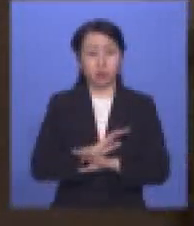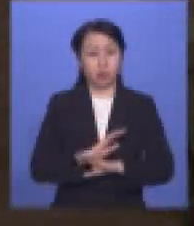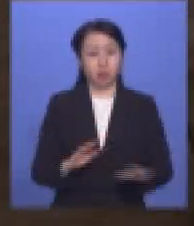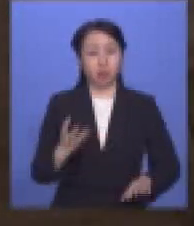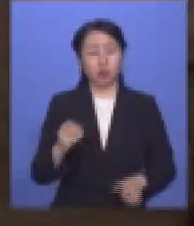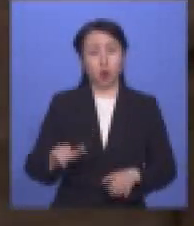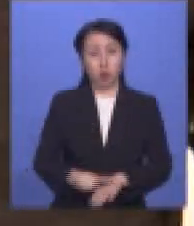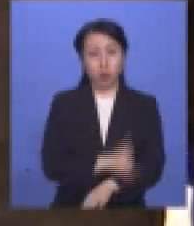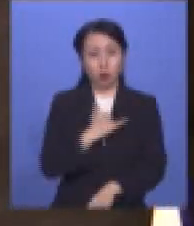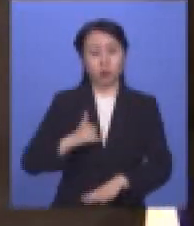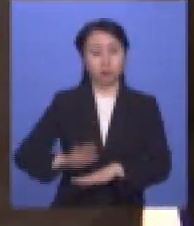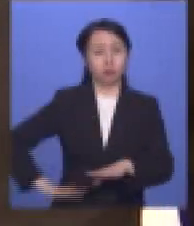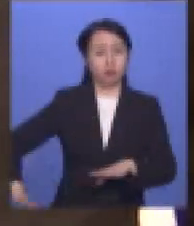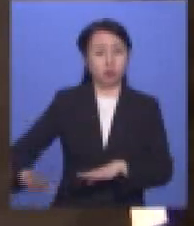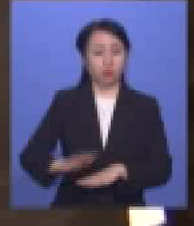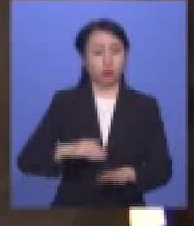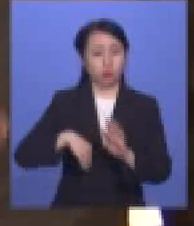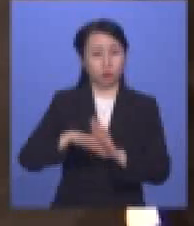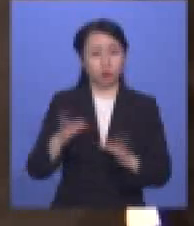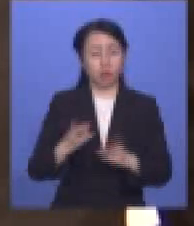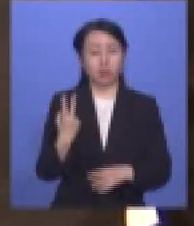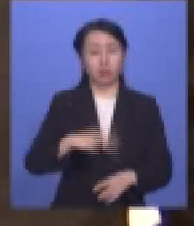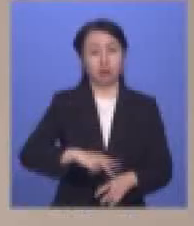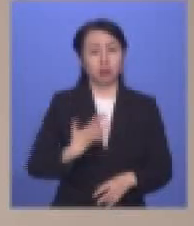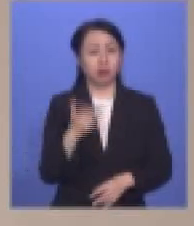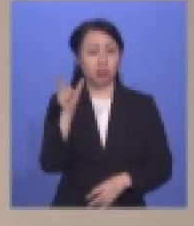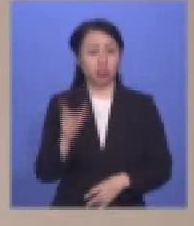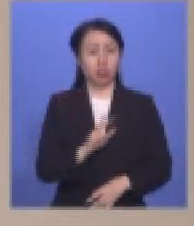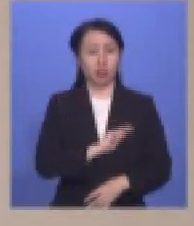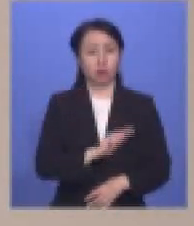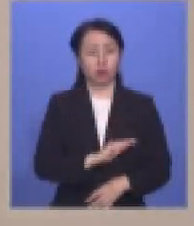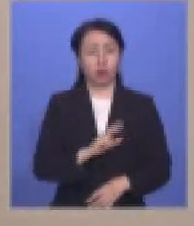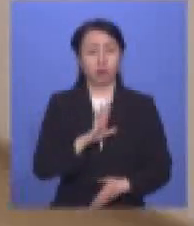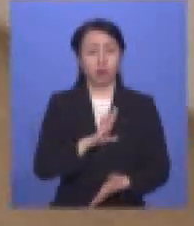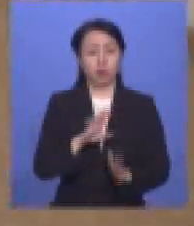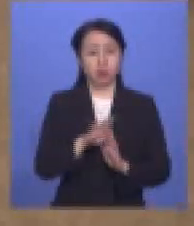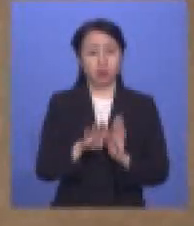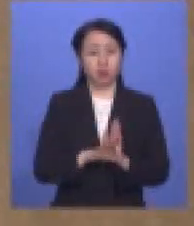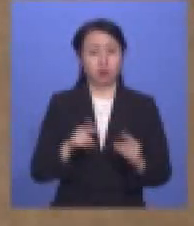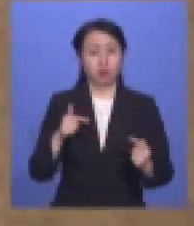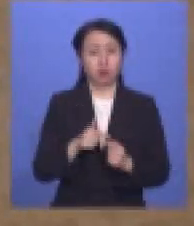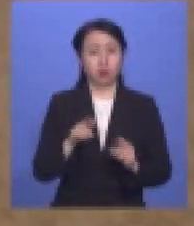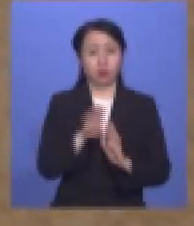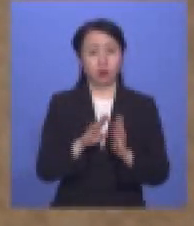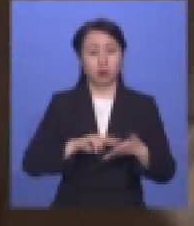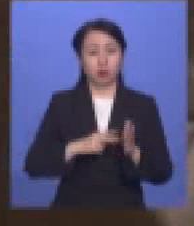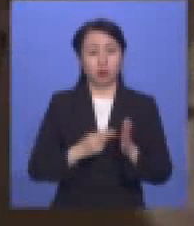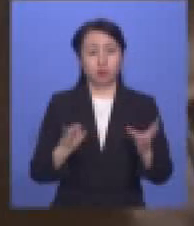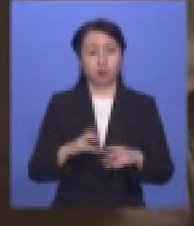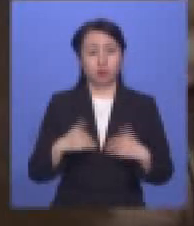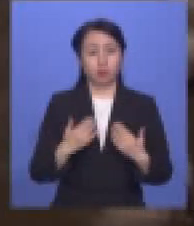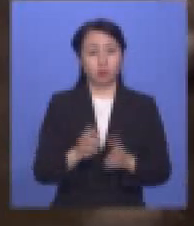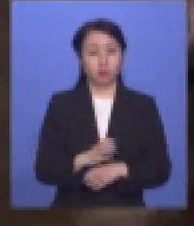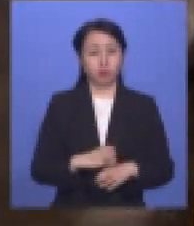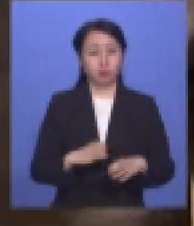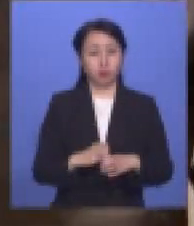на улице благоустройство. 25 человек работает. Поставили задачу? Согласно графику, они должны двигаться. Никакого